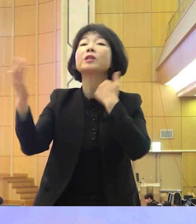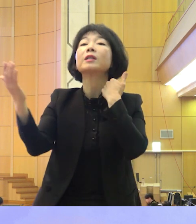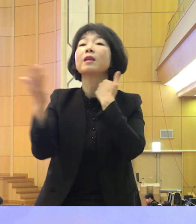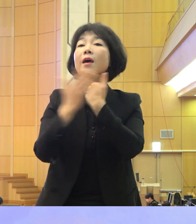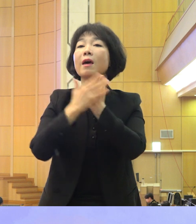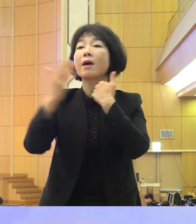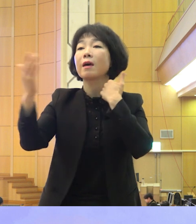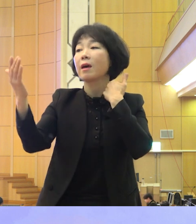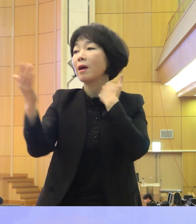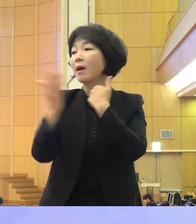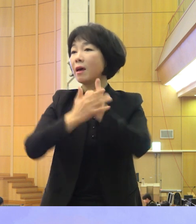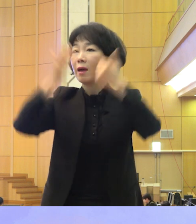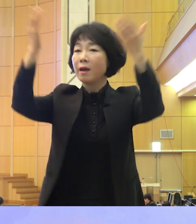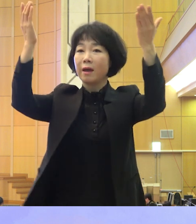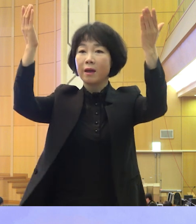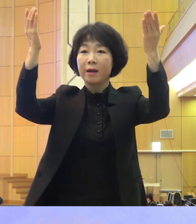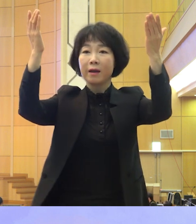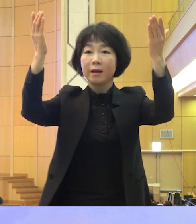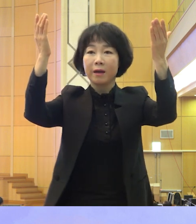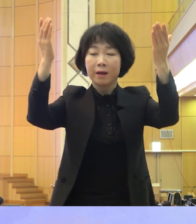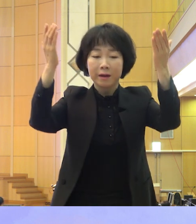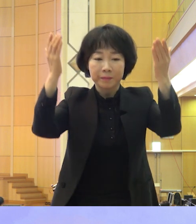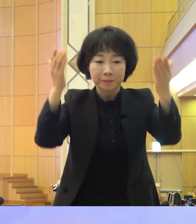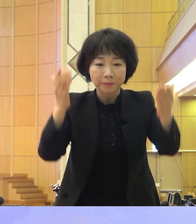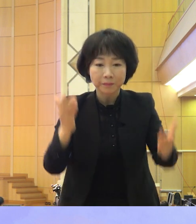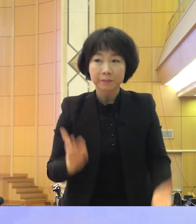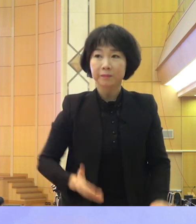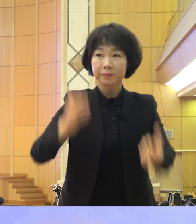견디게 하시네.